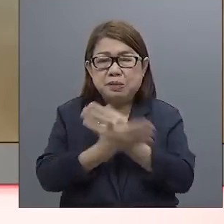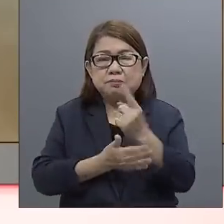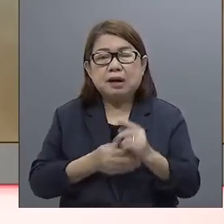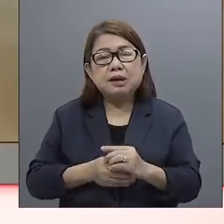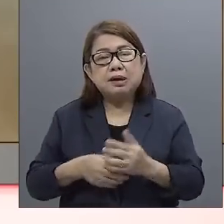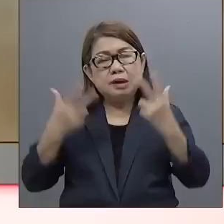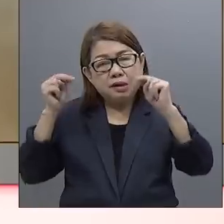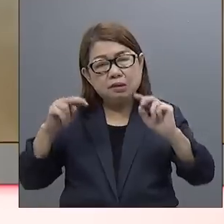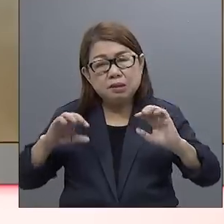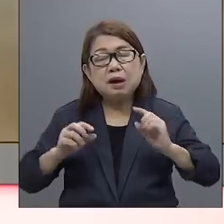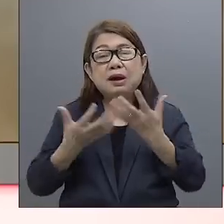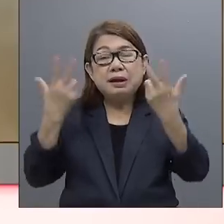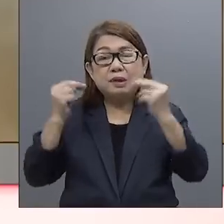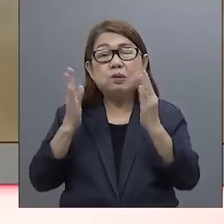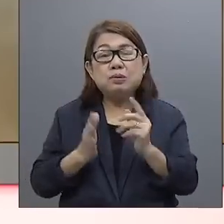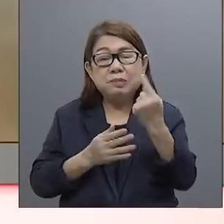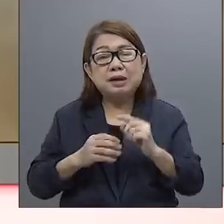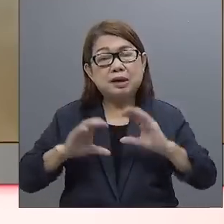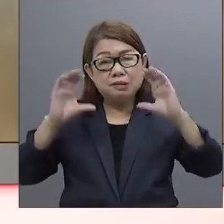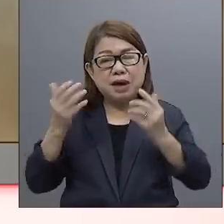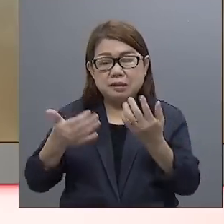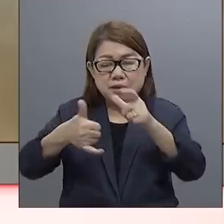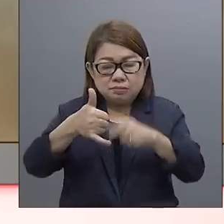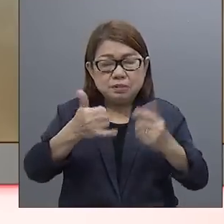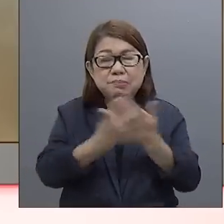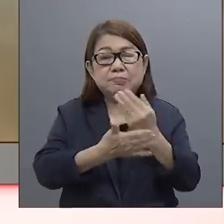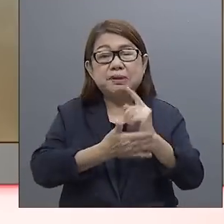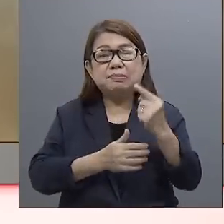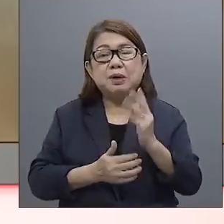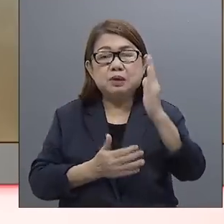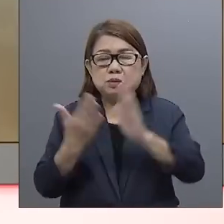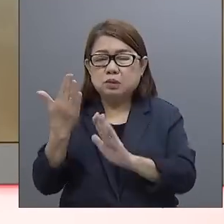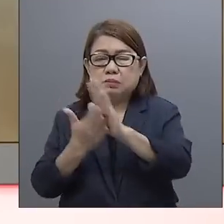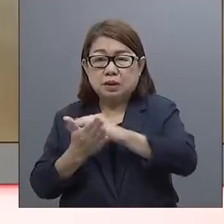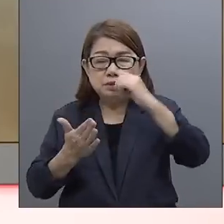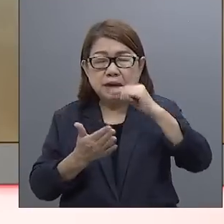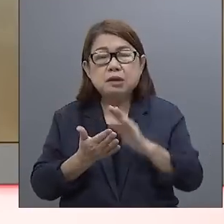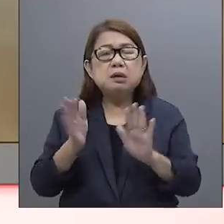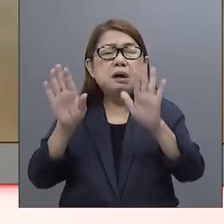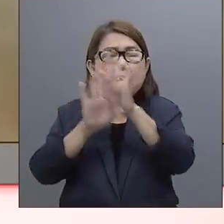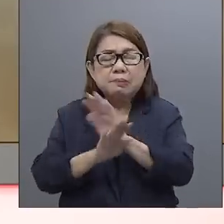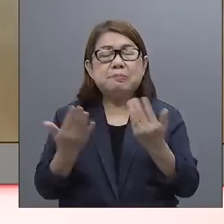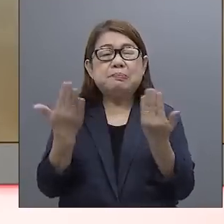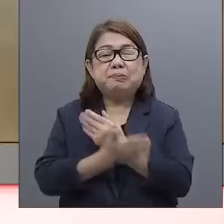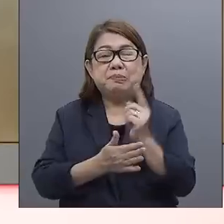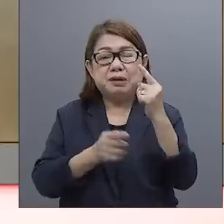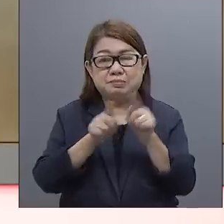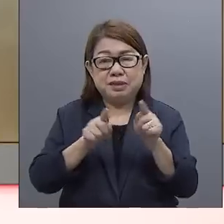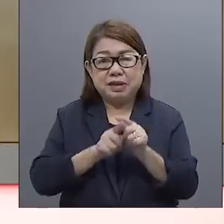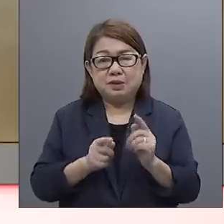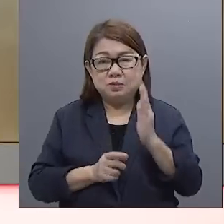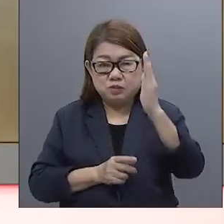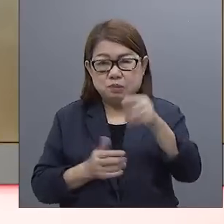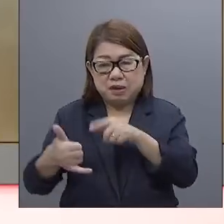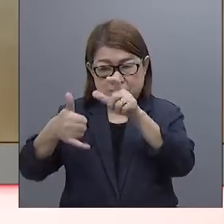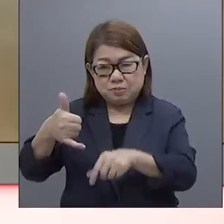ใหม่เท่านั้นค่ะนายกรัฐมนตรีคนใหม่ด้วยและประเทศก็กำลังจะเดินหน้าไปสู่การเปลี่ยนโฉมใหม่เช่นกันนับจากนี้ต้องจับต